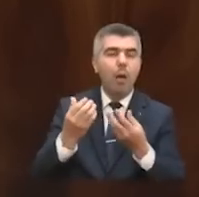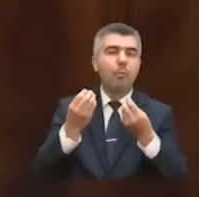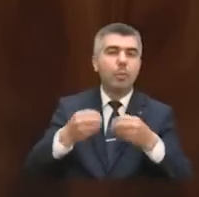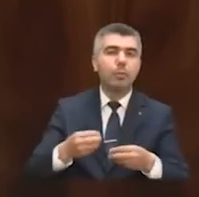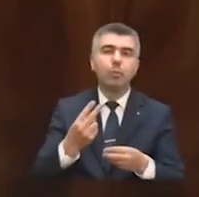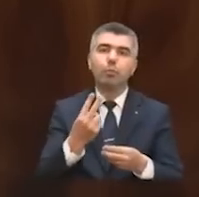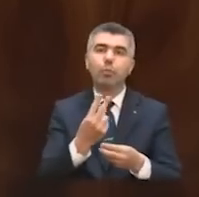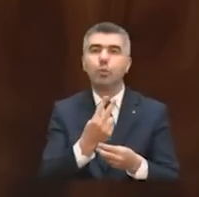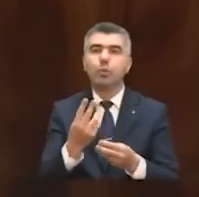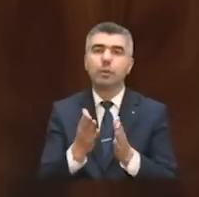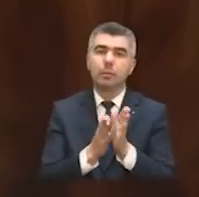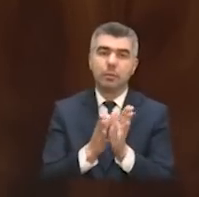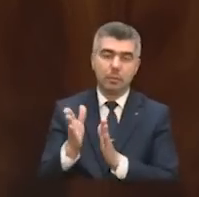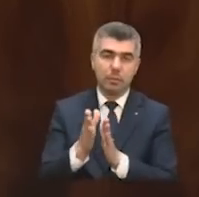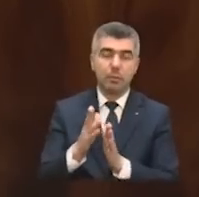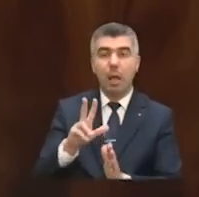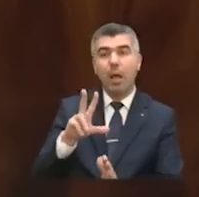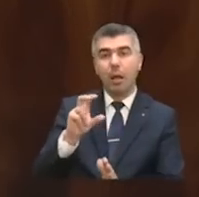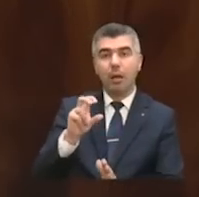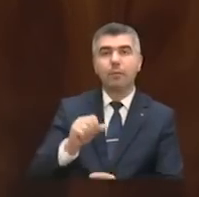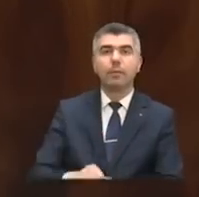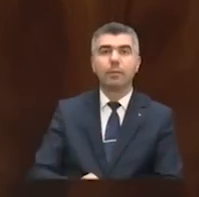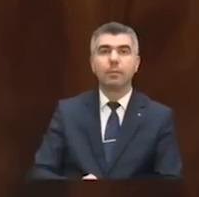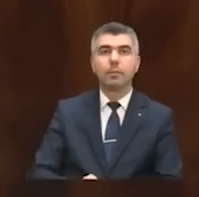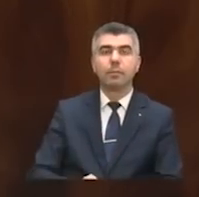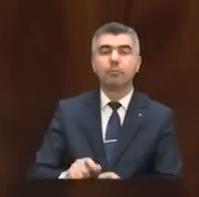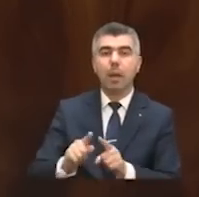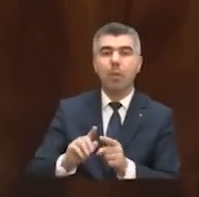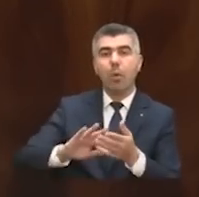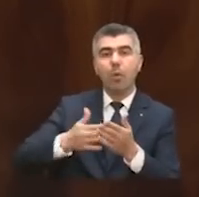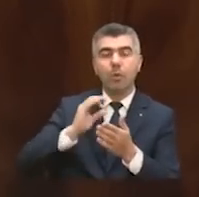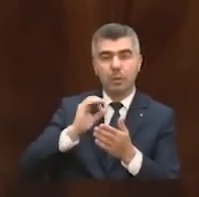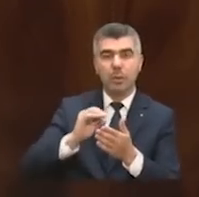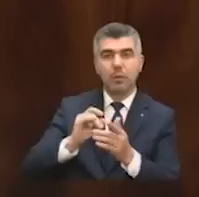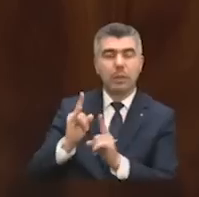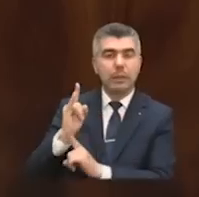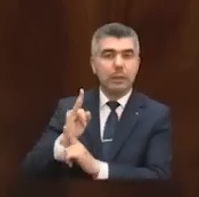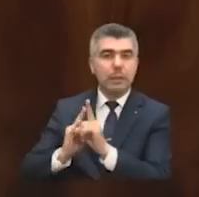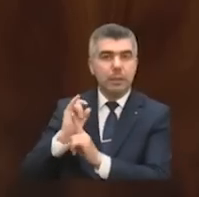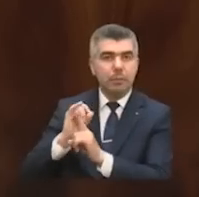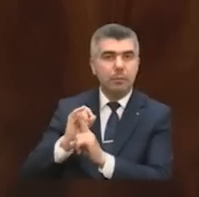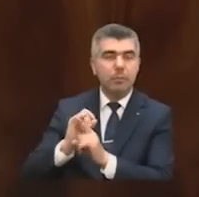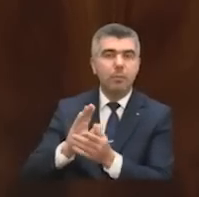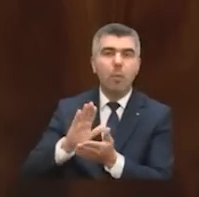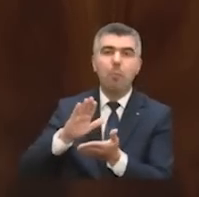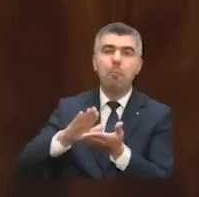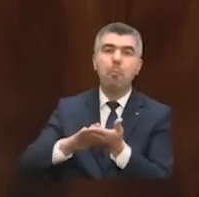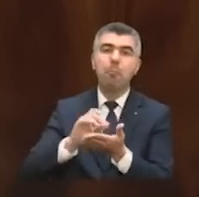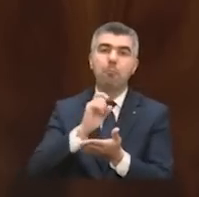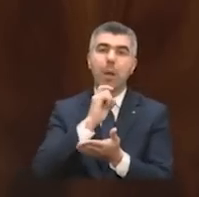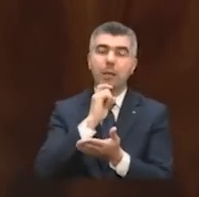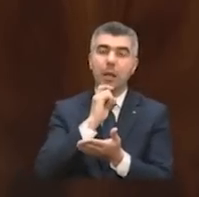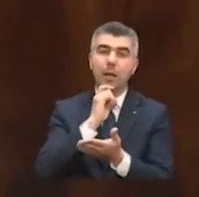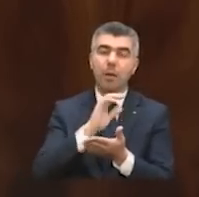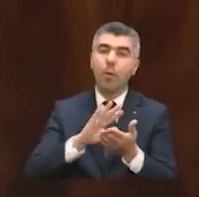وإخفاقاتها، وعندنا قناعة باللي خصنا نبنيو على التراكم ونحتفظوا بكل